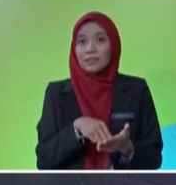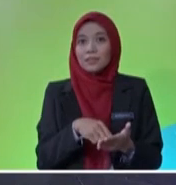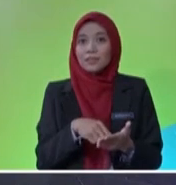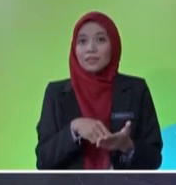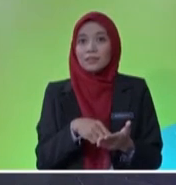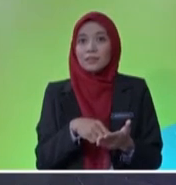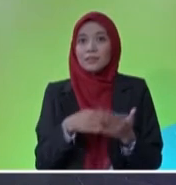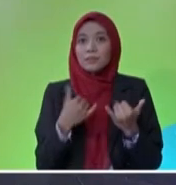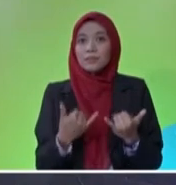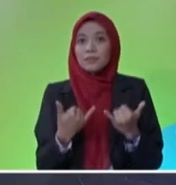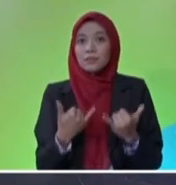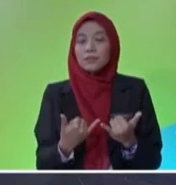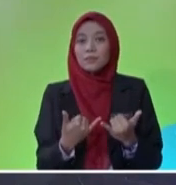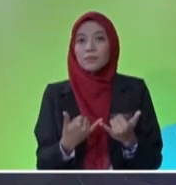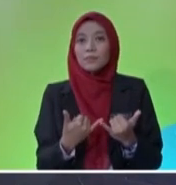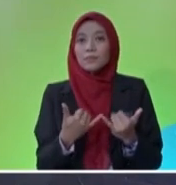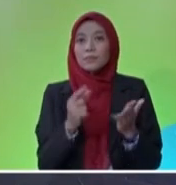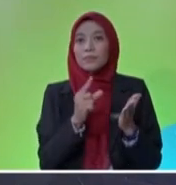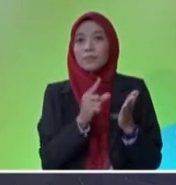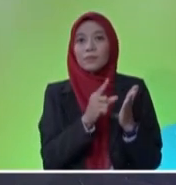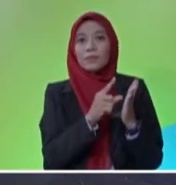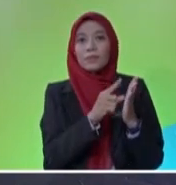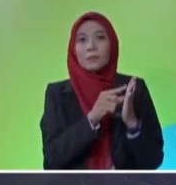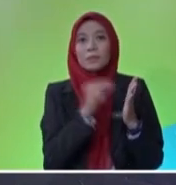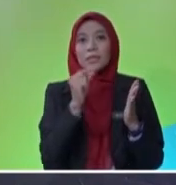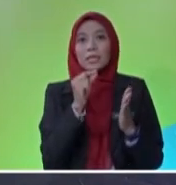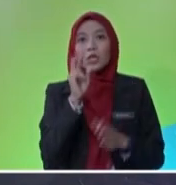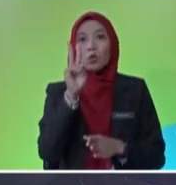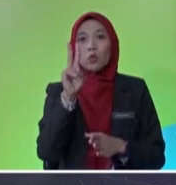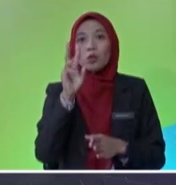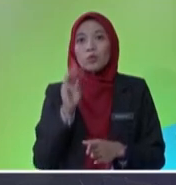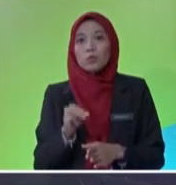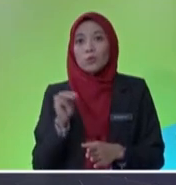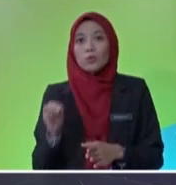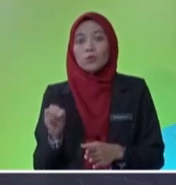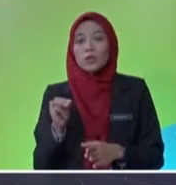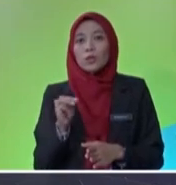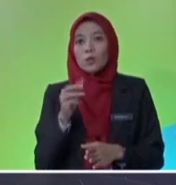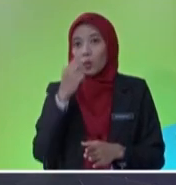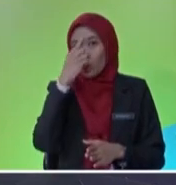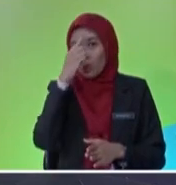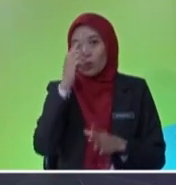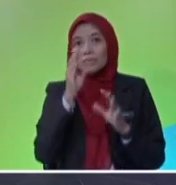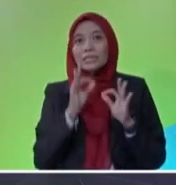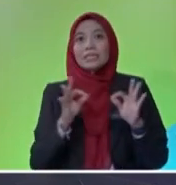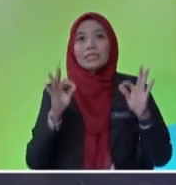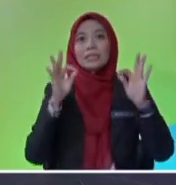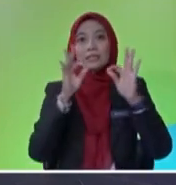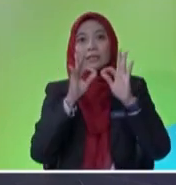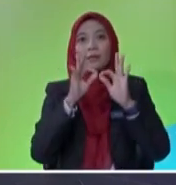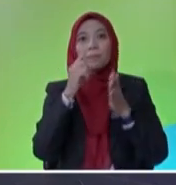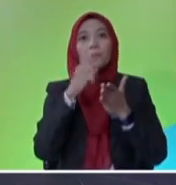ini dia itu boleh pilih Aduh orang ada di kalangan murid disini untuk membuat apel yang menjadi orang dapat Sepanjang